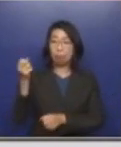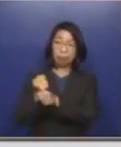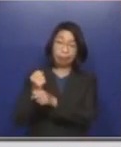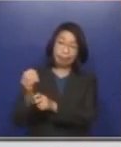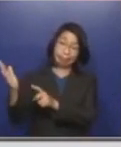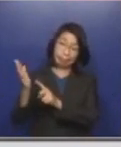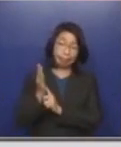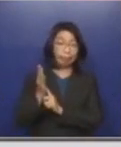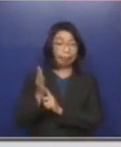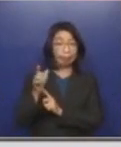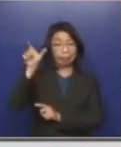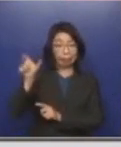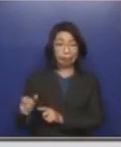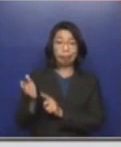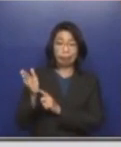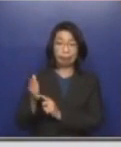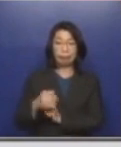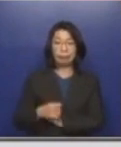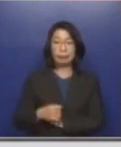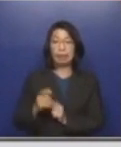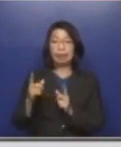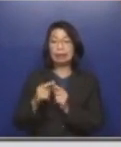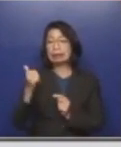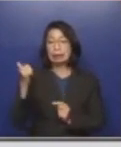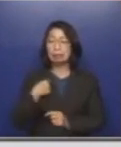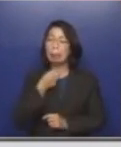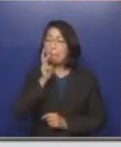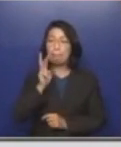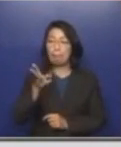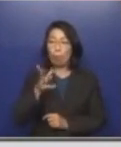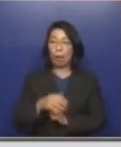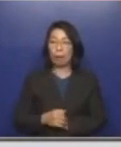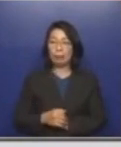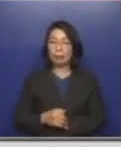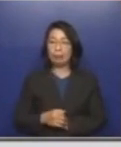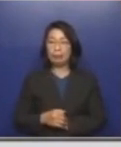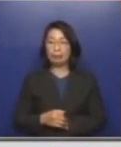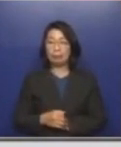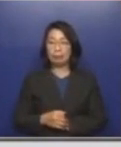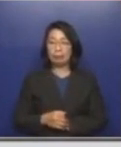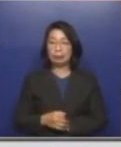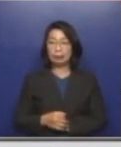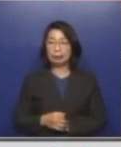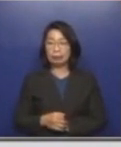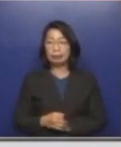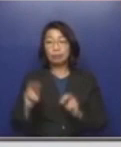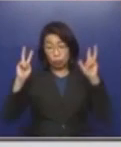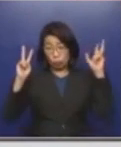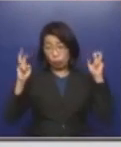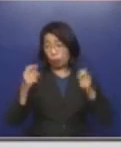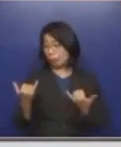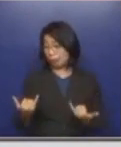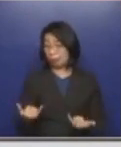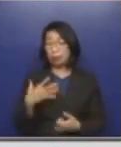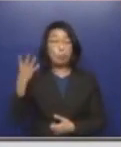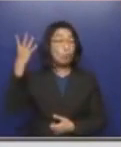ท่านท่านครับอันอื่นผมไม่ว่าอันอื่นผมไม่ปฏิบัติที่จะเลยจากยติเรื่องนี้นะครับแต่เ